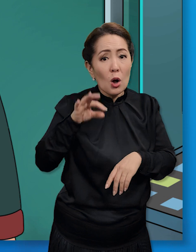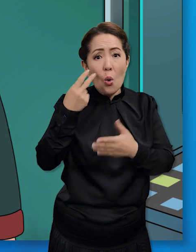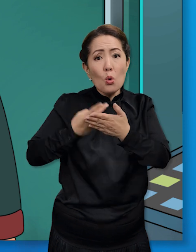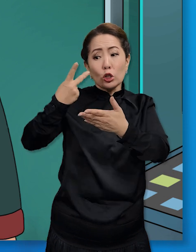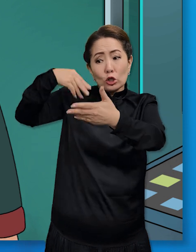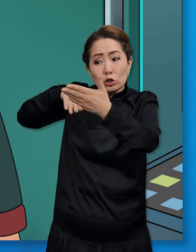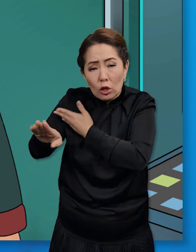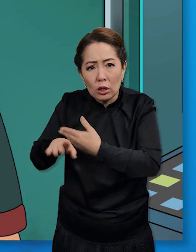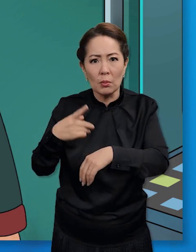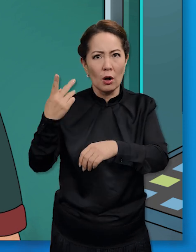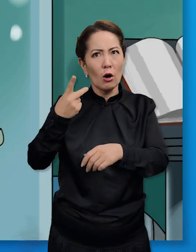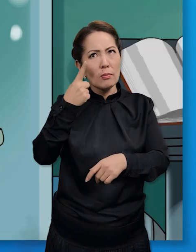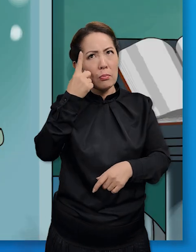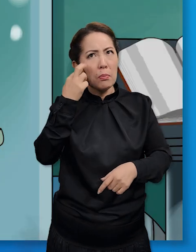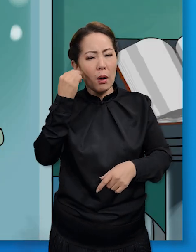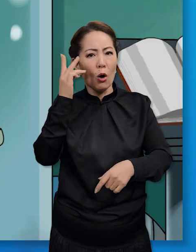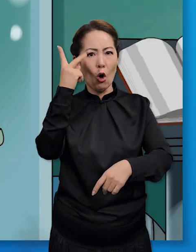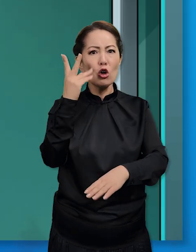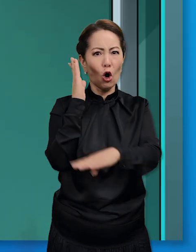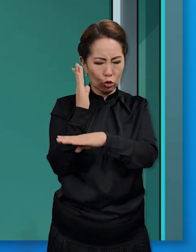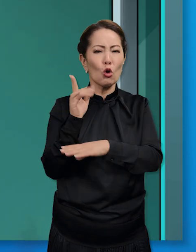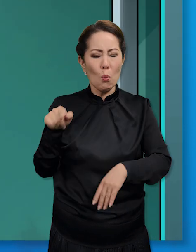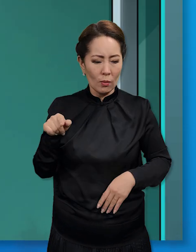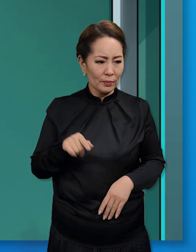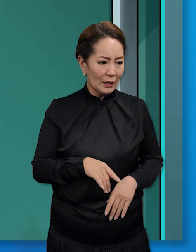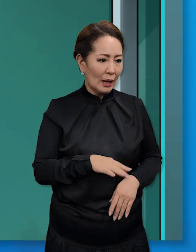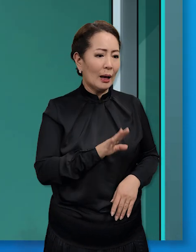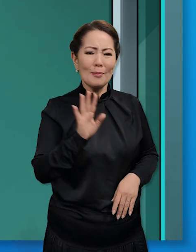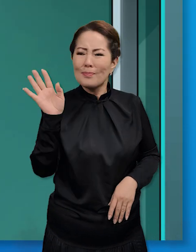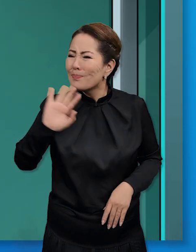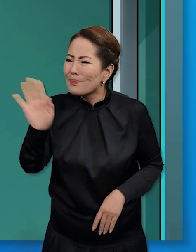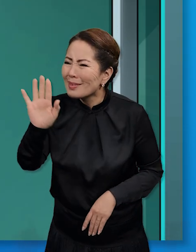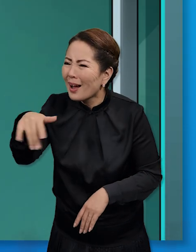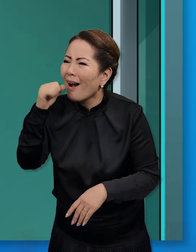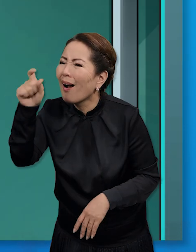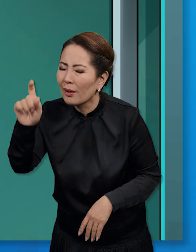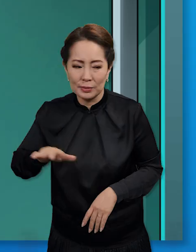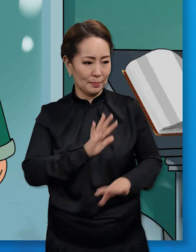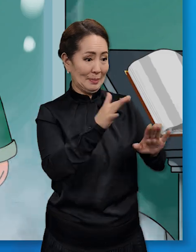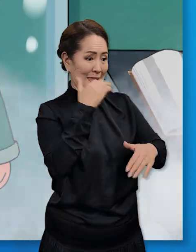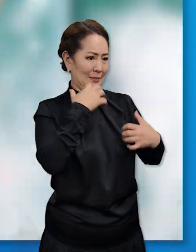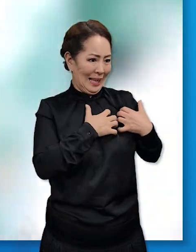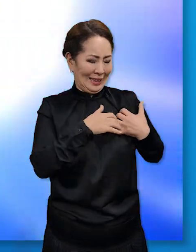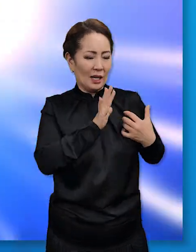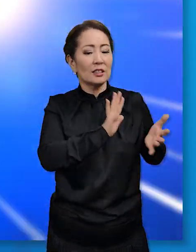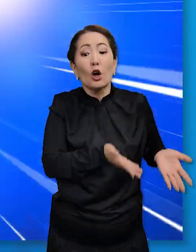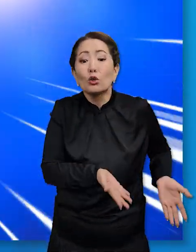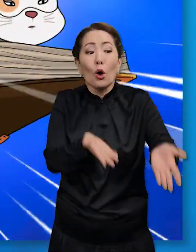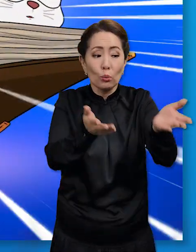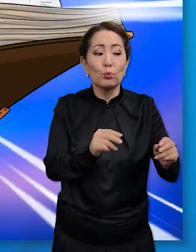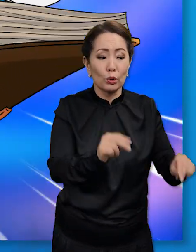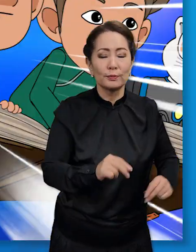гэсэн үг. Харьцангуй онлоор бол Харааха. Оо, уучлаарай. Ахын сандрахаараа бүр. За, go.